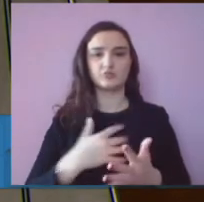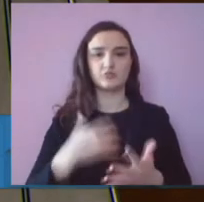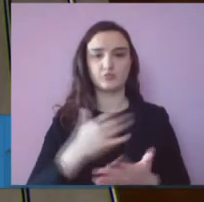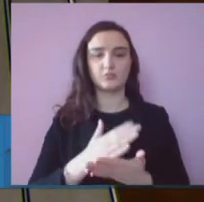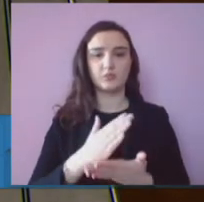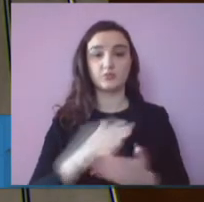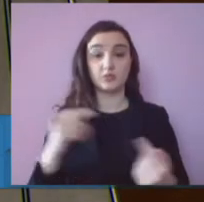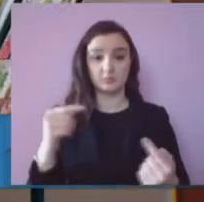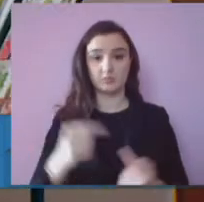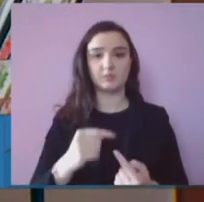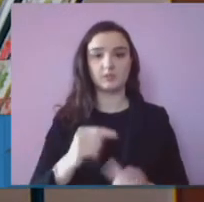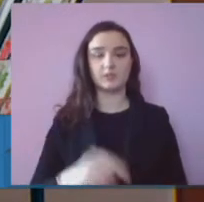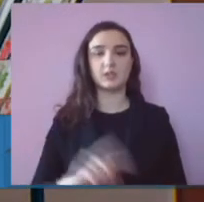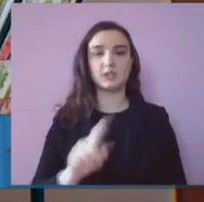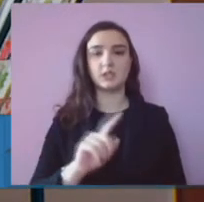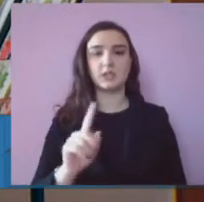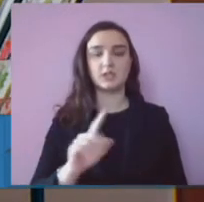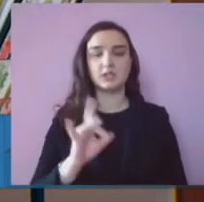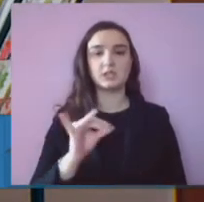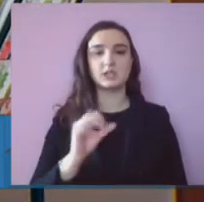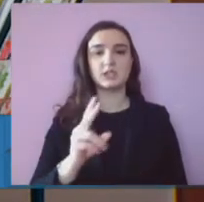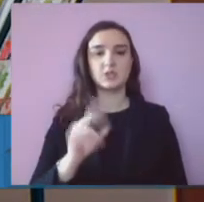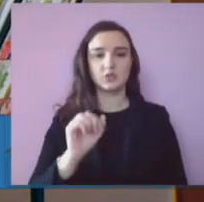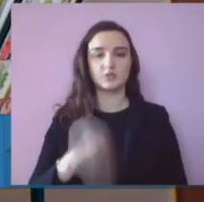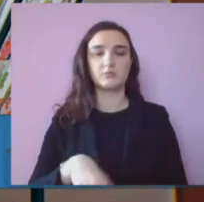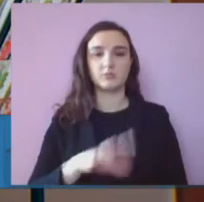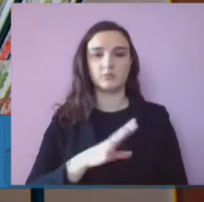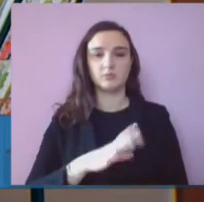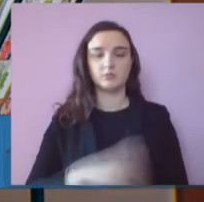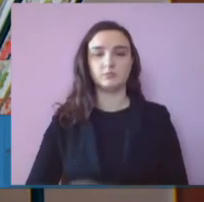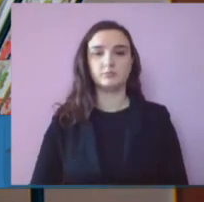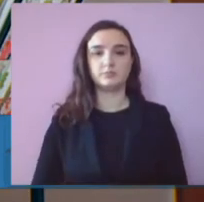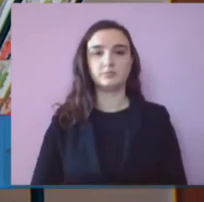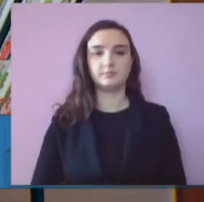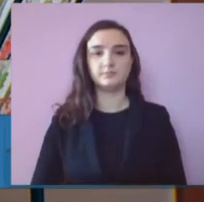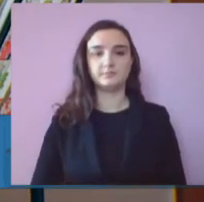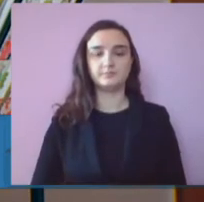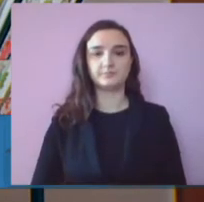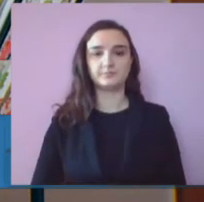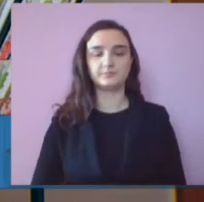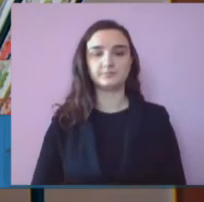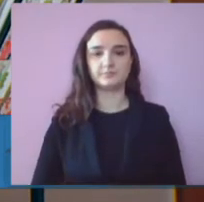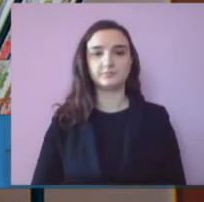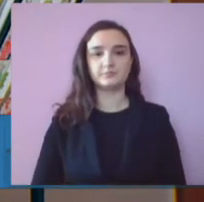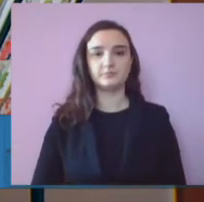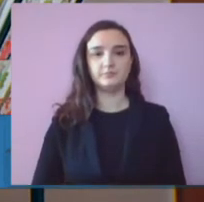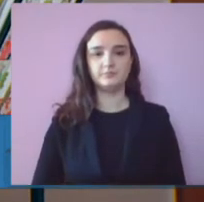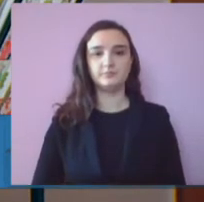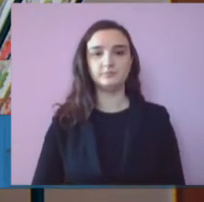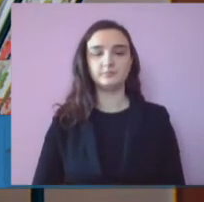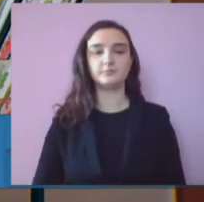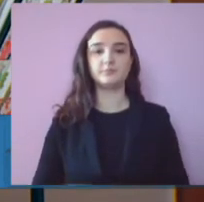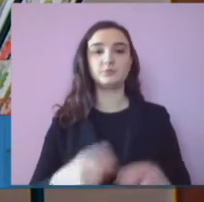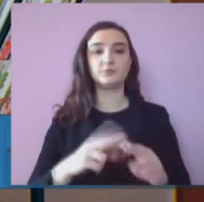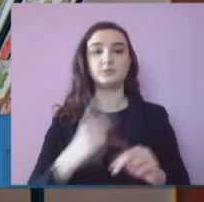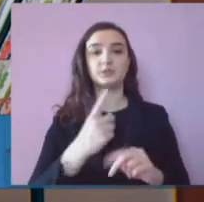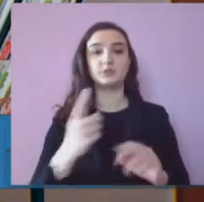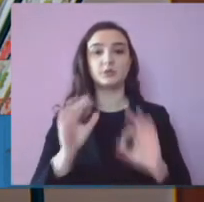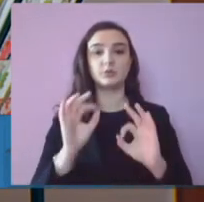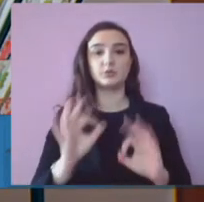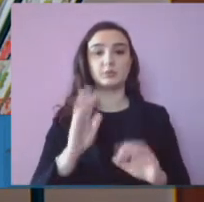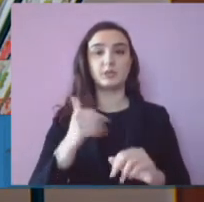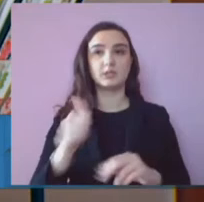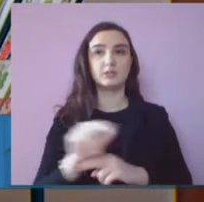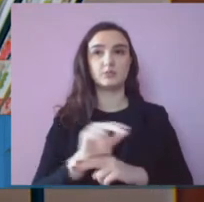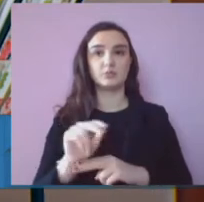შესაბამისად რაღაცა რისკი შეიძლება იყოს. ამიტომ ერთადერთი სწორი დასკვნა ის იქნება, კარგად ვიმკურნალოთ